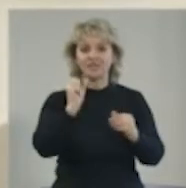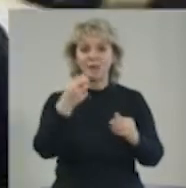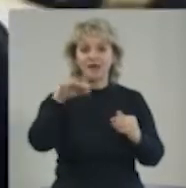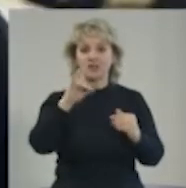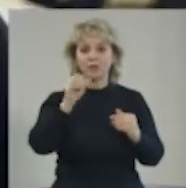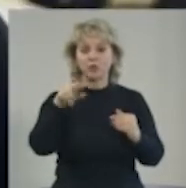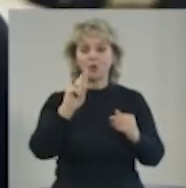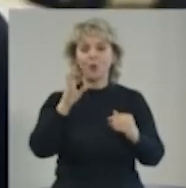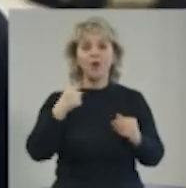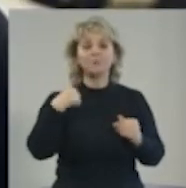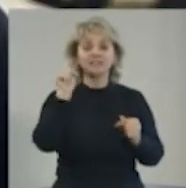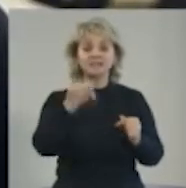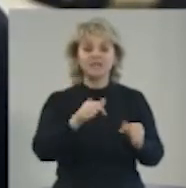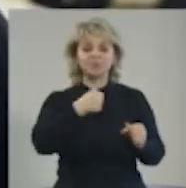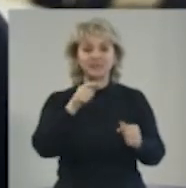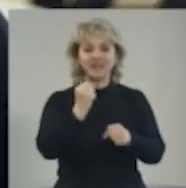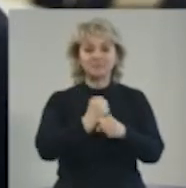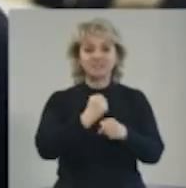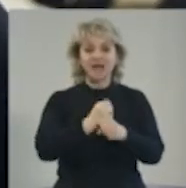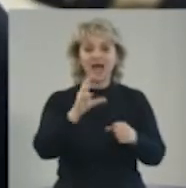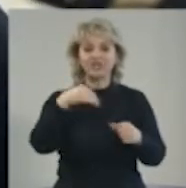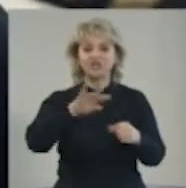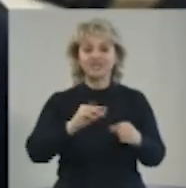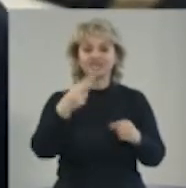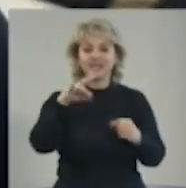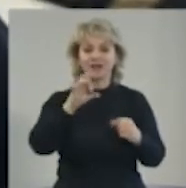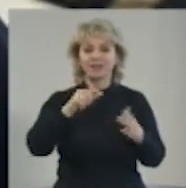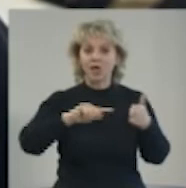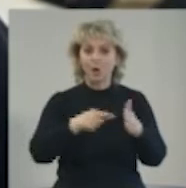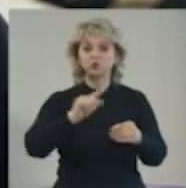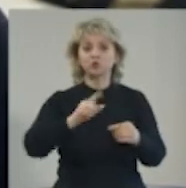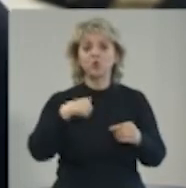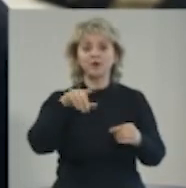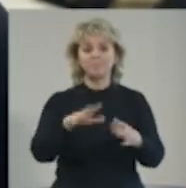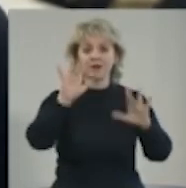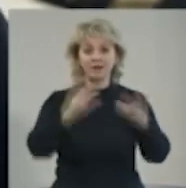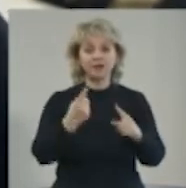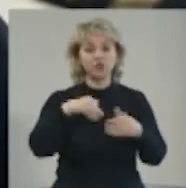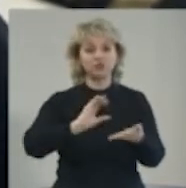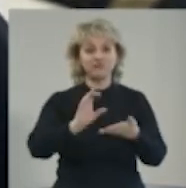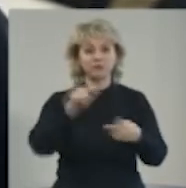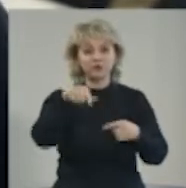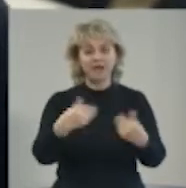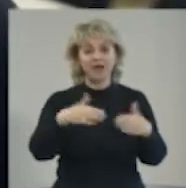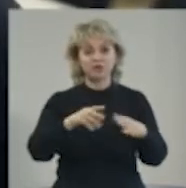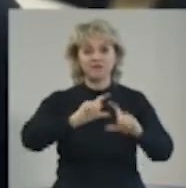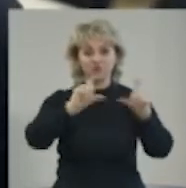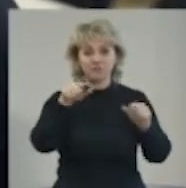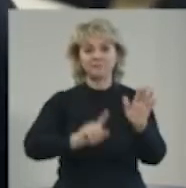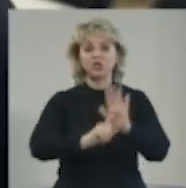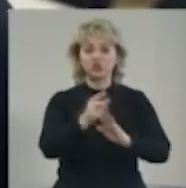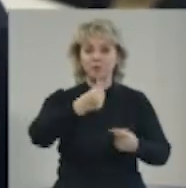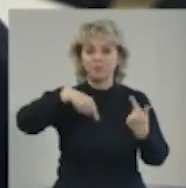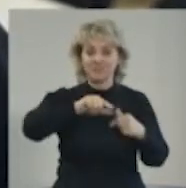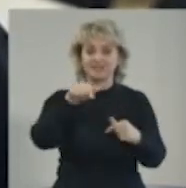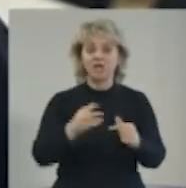Батрименко. Мы здесь пытаемся создать IT-стартапы. Мы хотим, чтобы программисты, которые выпускаются из ростовских вузов, они запускали бизнес, а